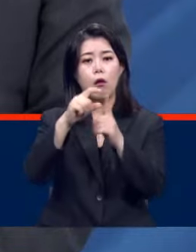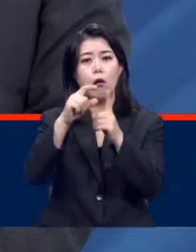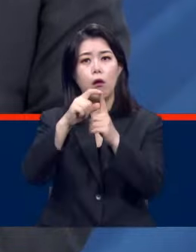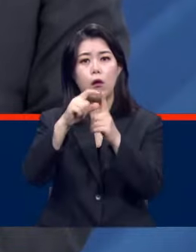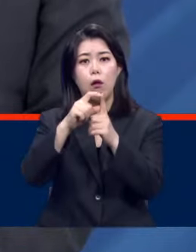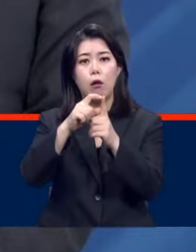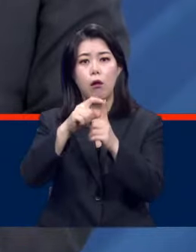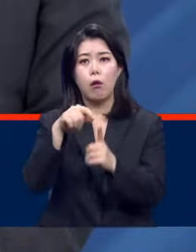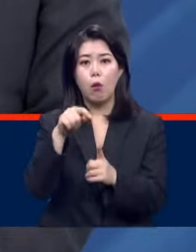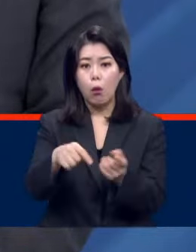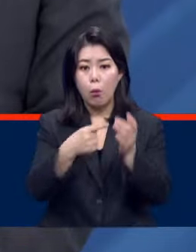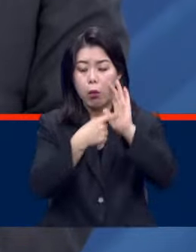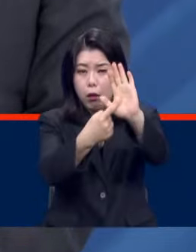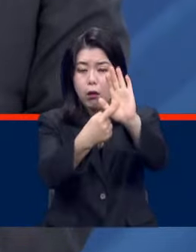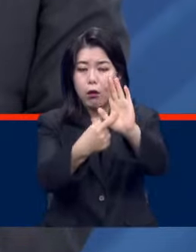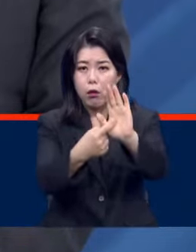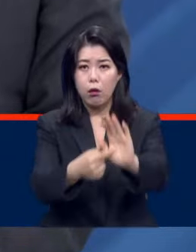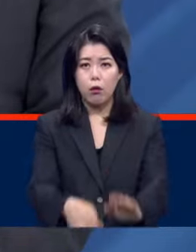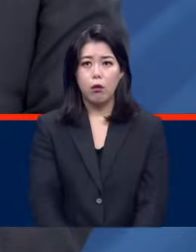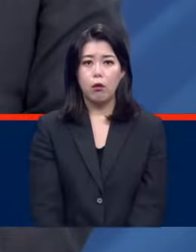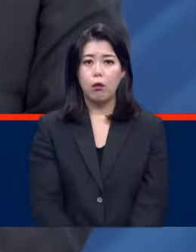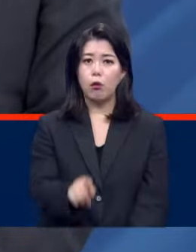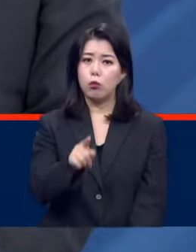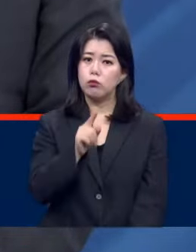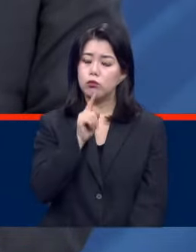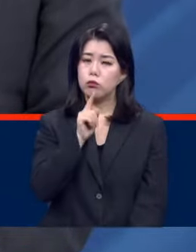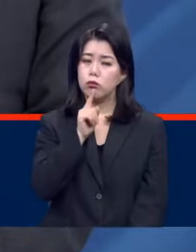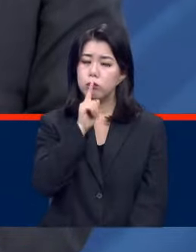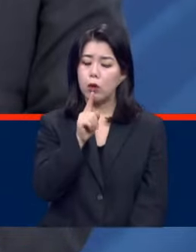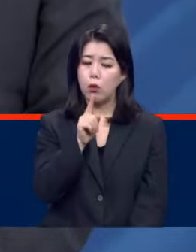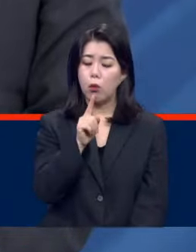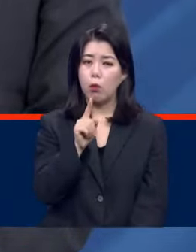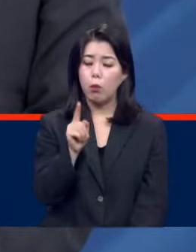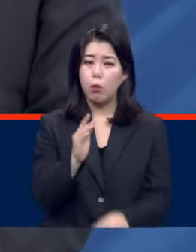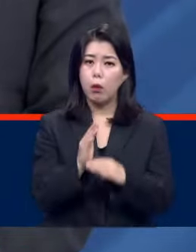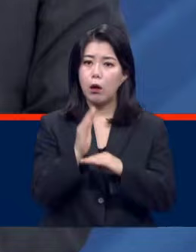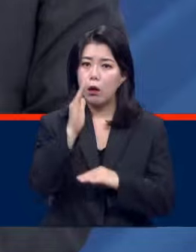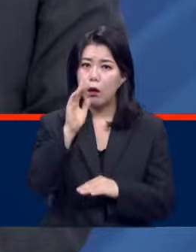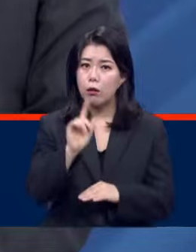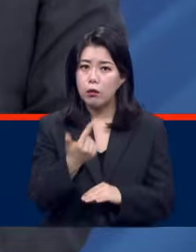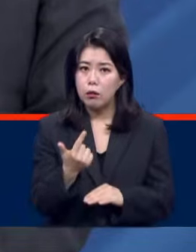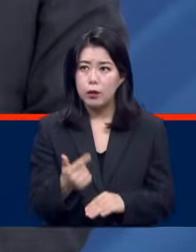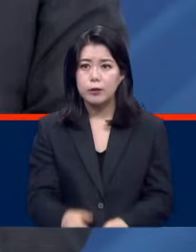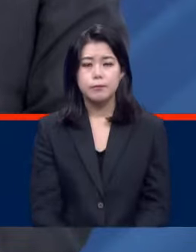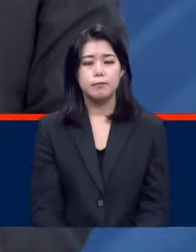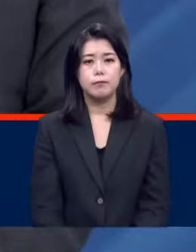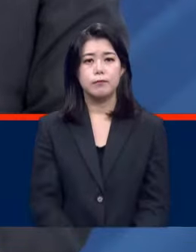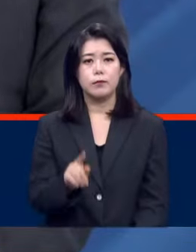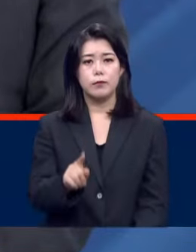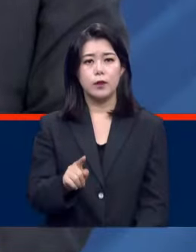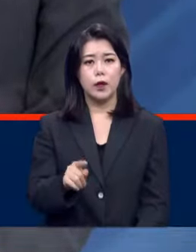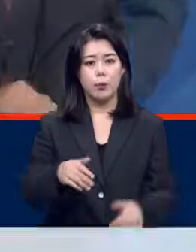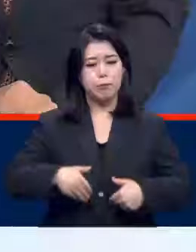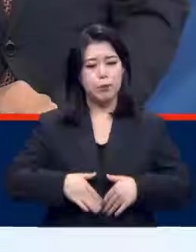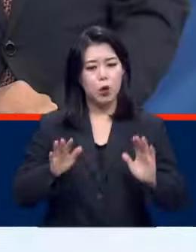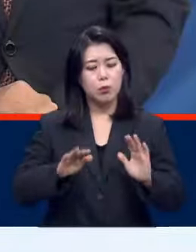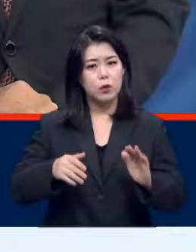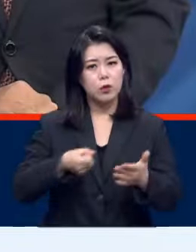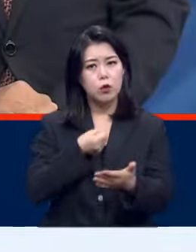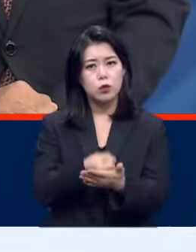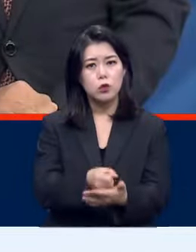안부리 자리에서 얘기를 했거든요 이거 예사롭지가 않습니다 어떻게 봐야 됩니까 이 불필요한 결정이 뭔가라도 하는